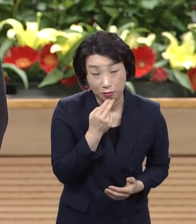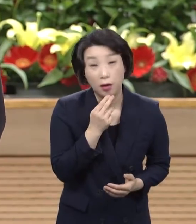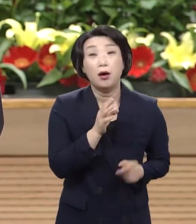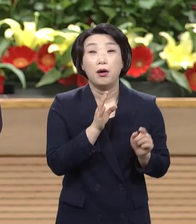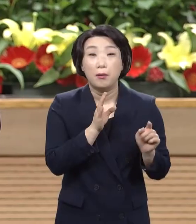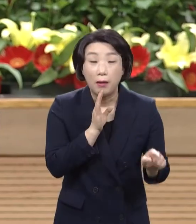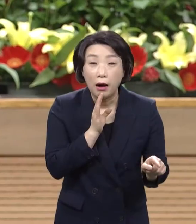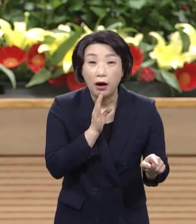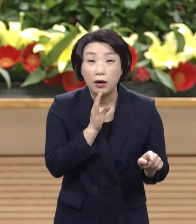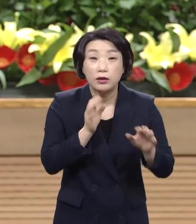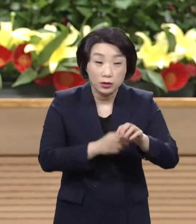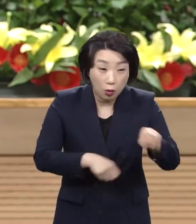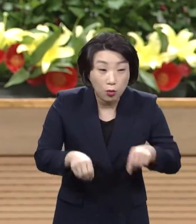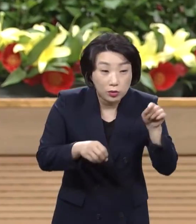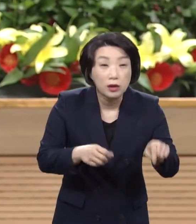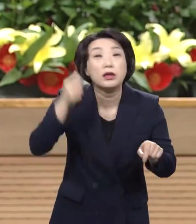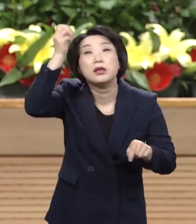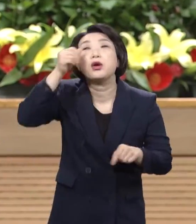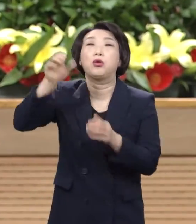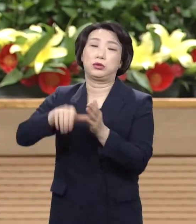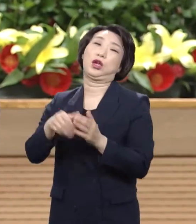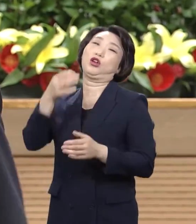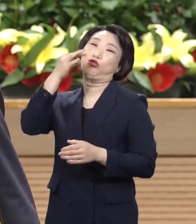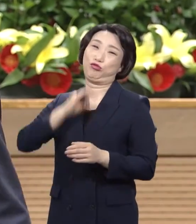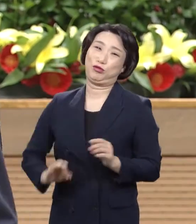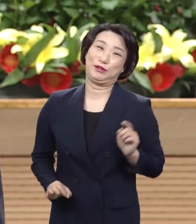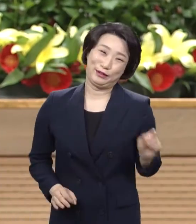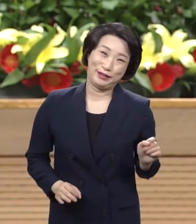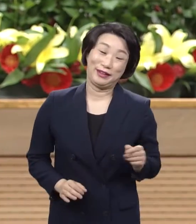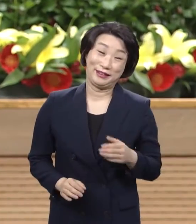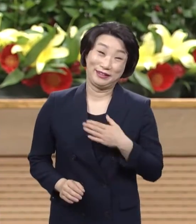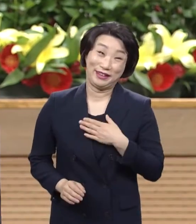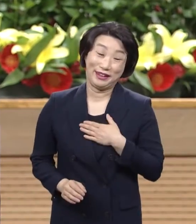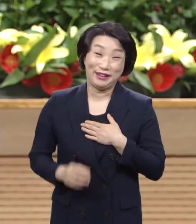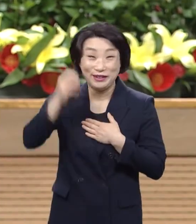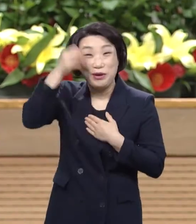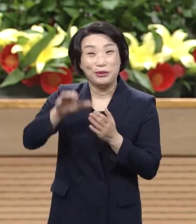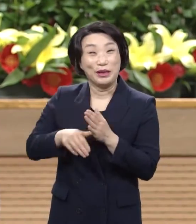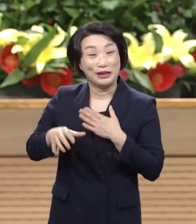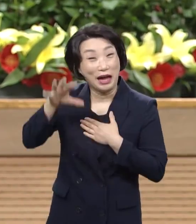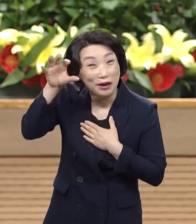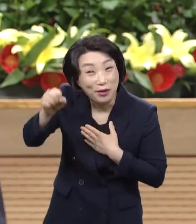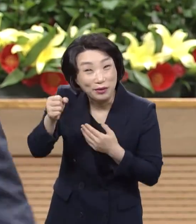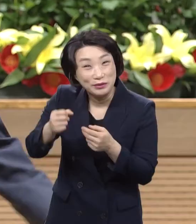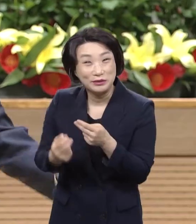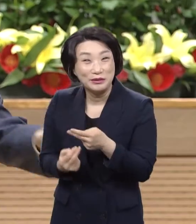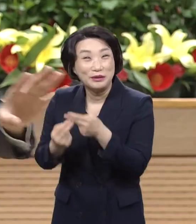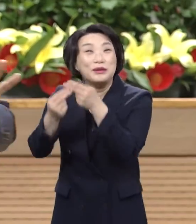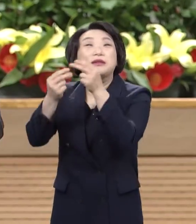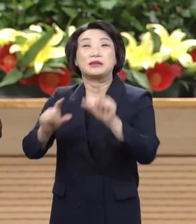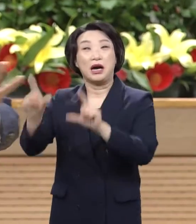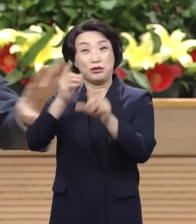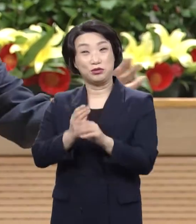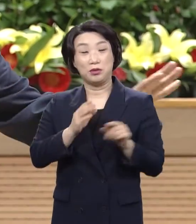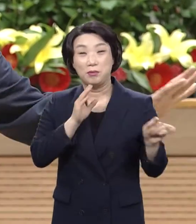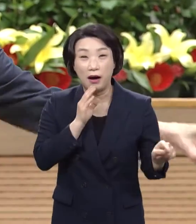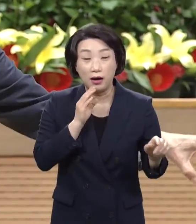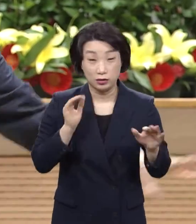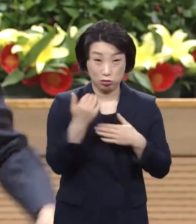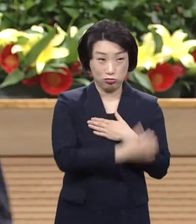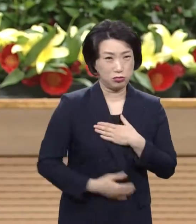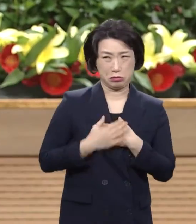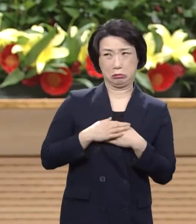그게 내 영혼의 유익이요. 내 영혼의 몫을 위해 사는데